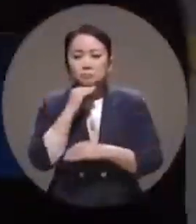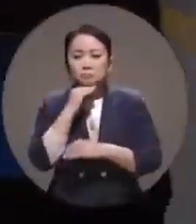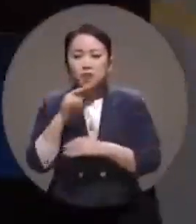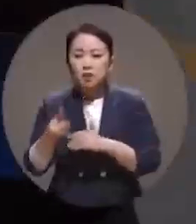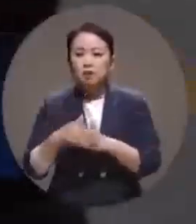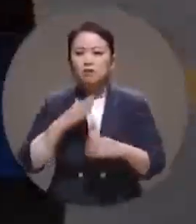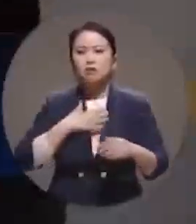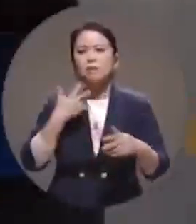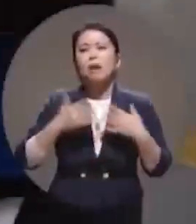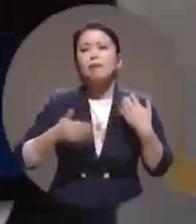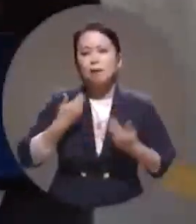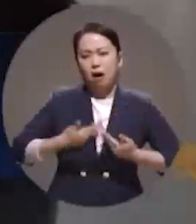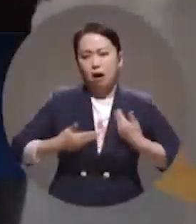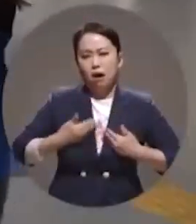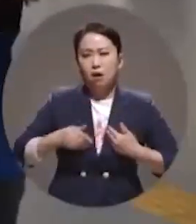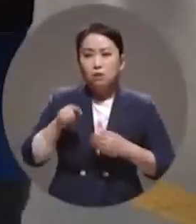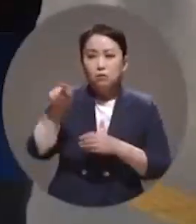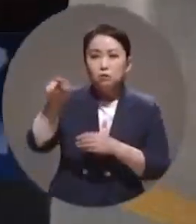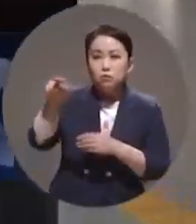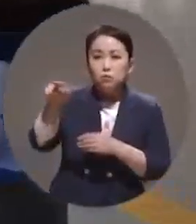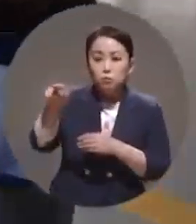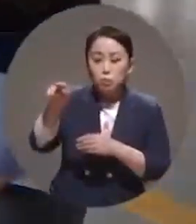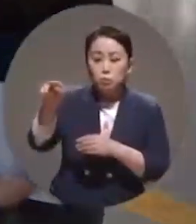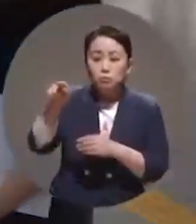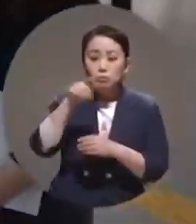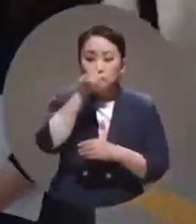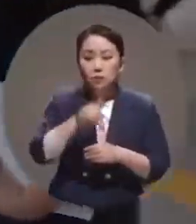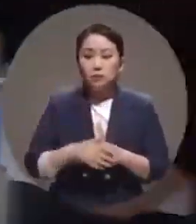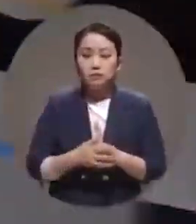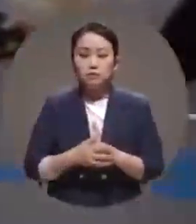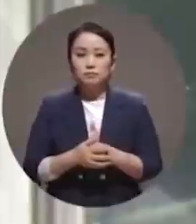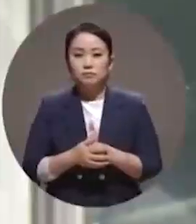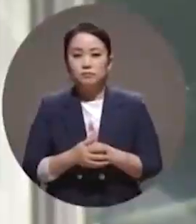잠깐만요. 제 아빠가 그러더니 저 오십니다. 저 뭐였어요?